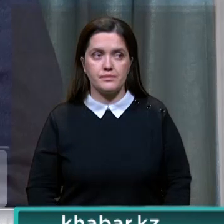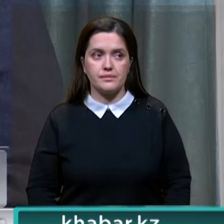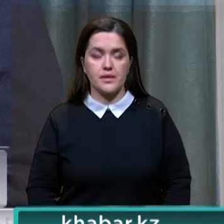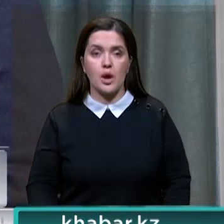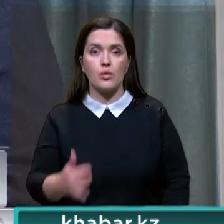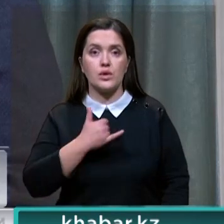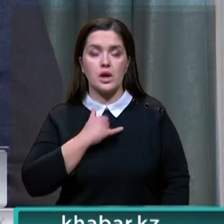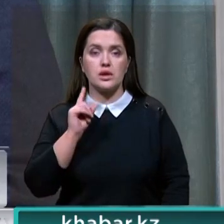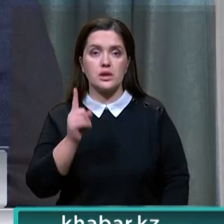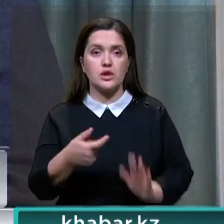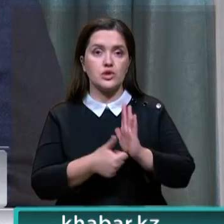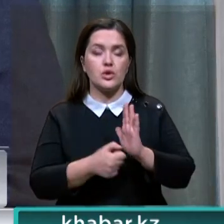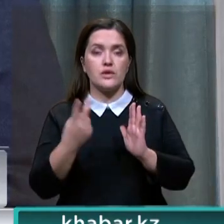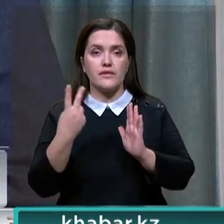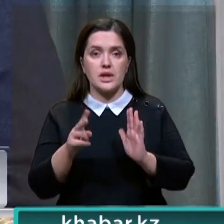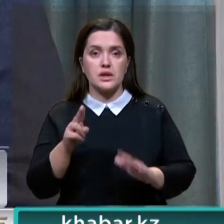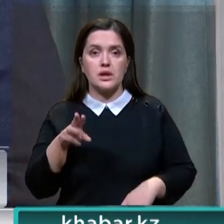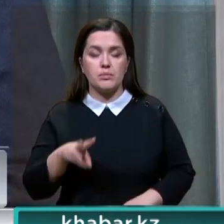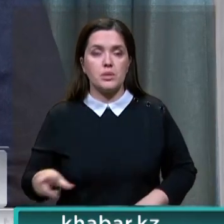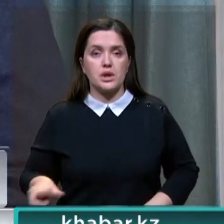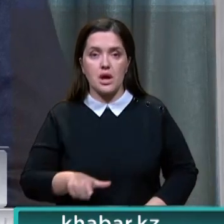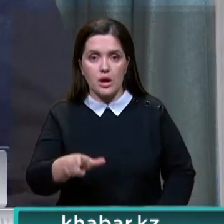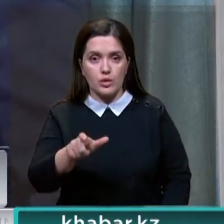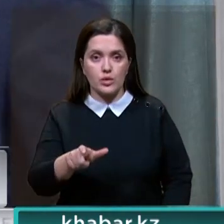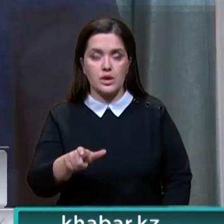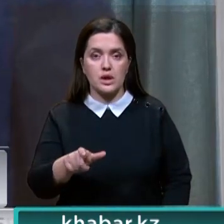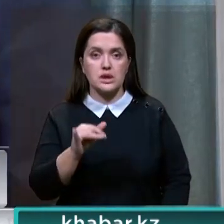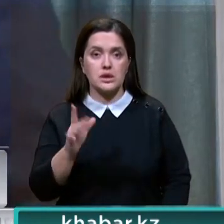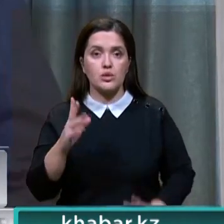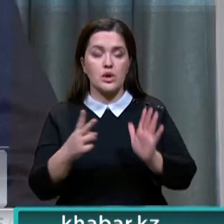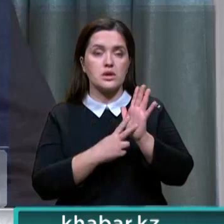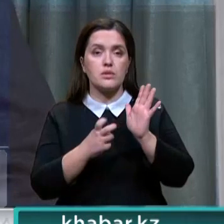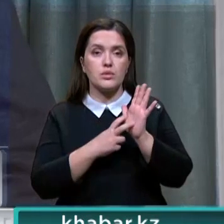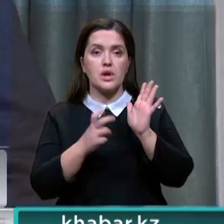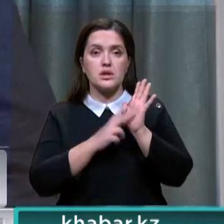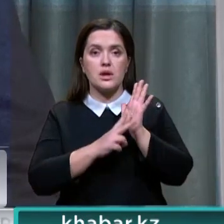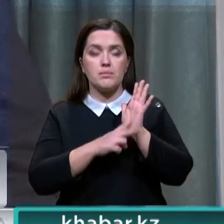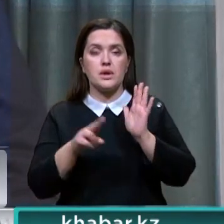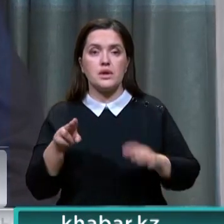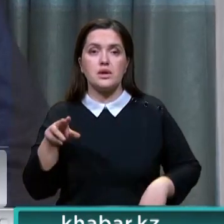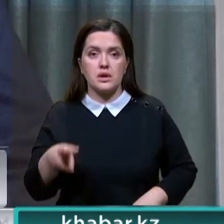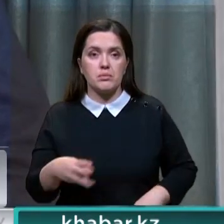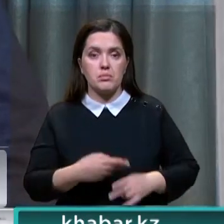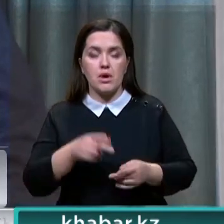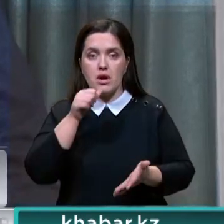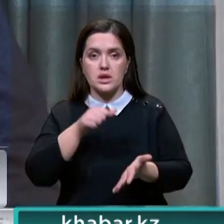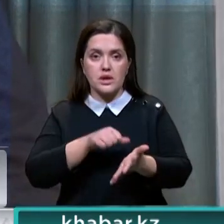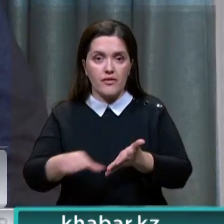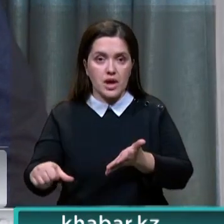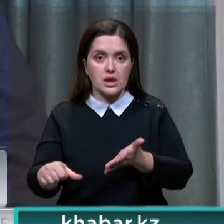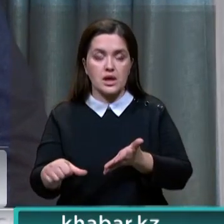У нас 1620 километров дорог областного значения, из них только 770 километров имеют асфальтобетонное